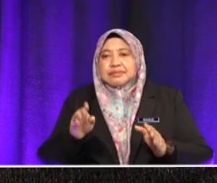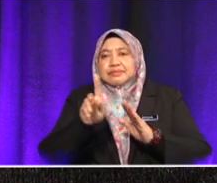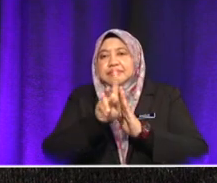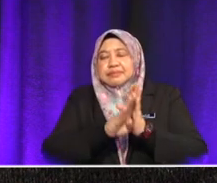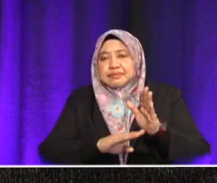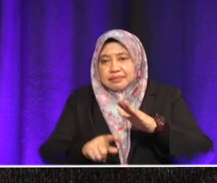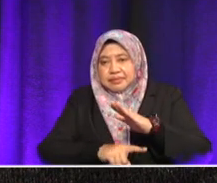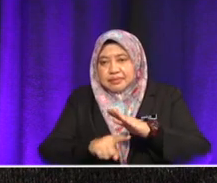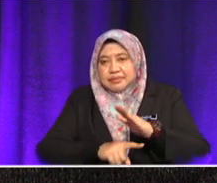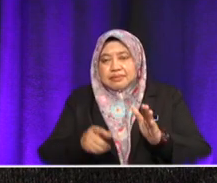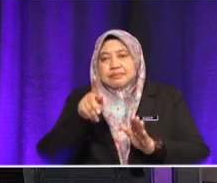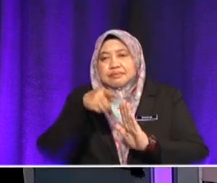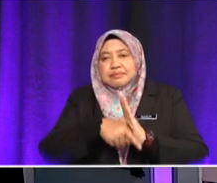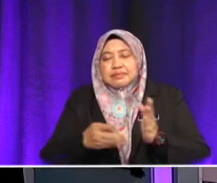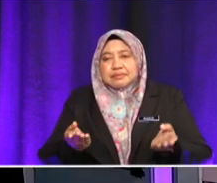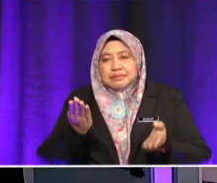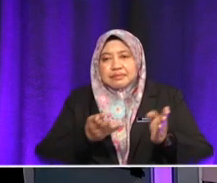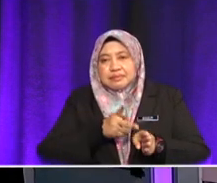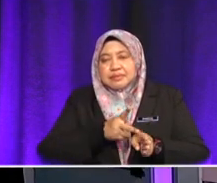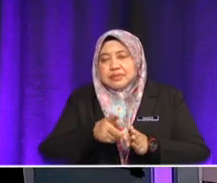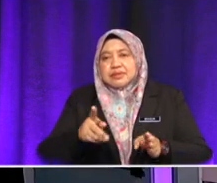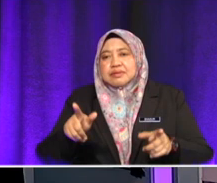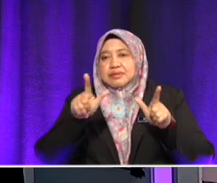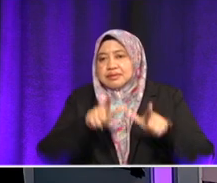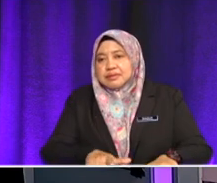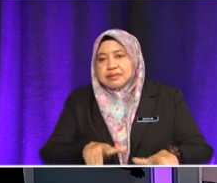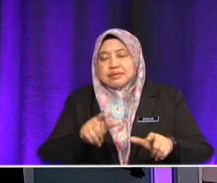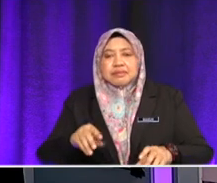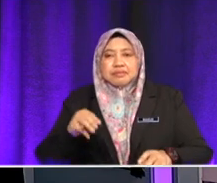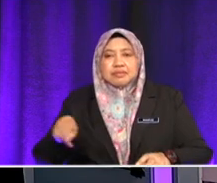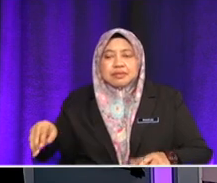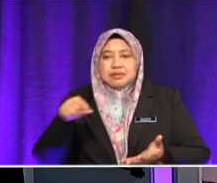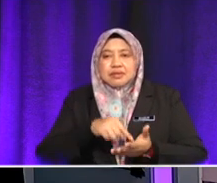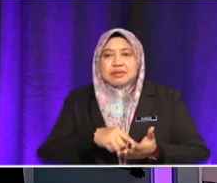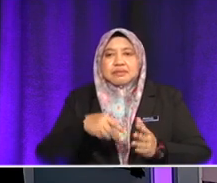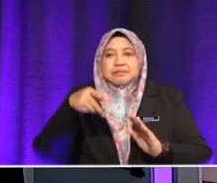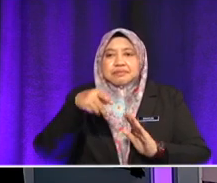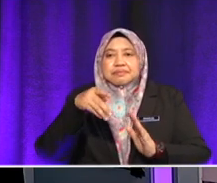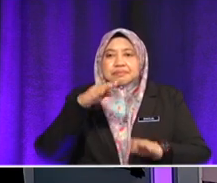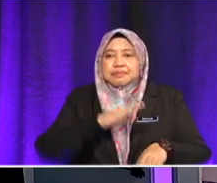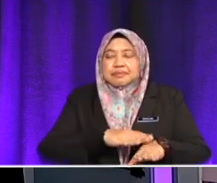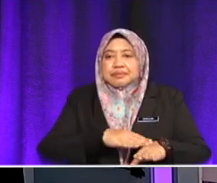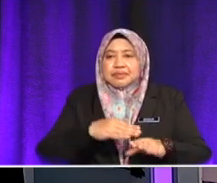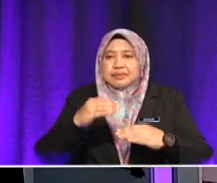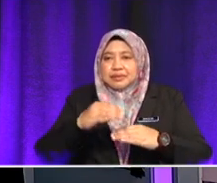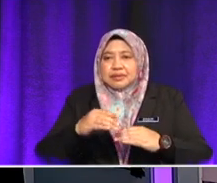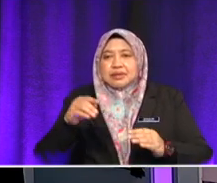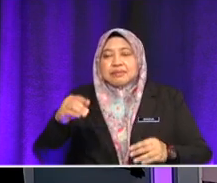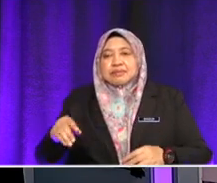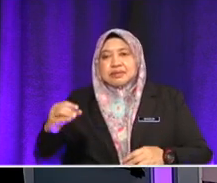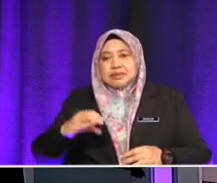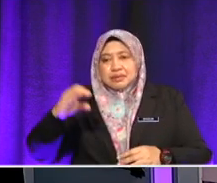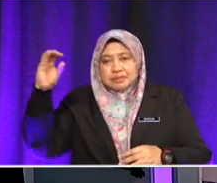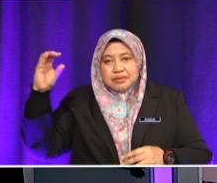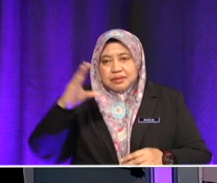pertimbangan profesional mungkin kita boleh Letakkan murid ini pada tahap yang cemerlang ataupun pada tahap